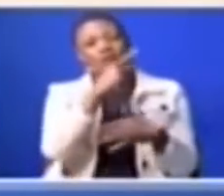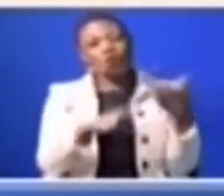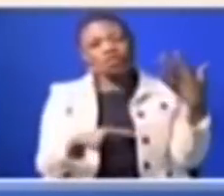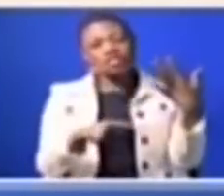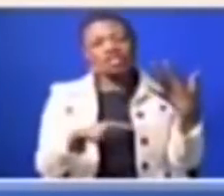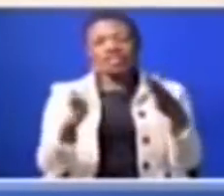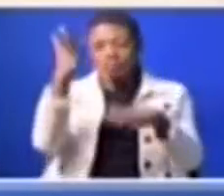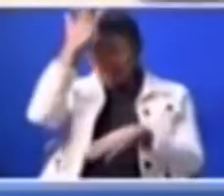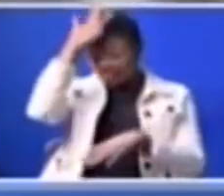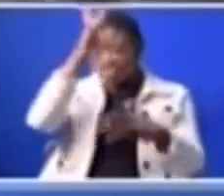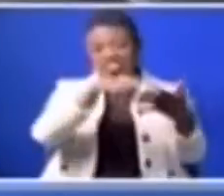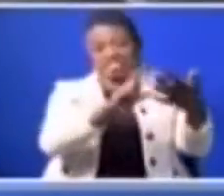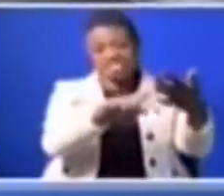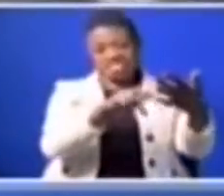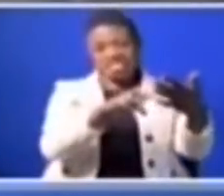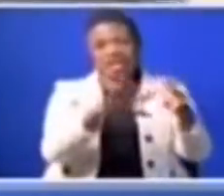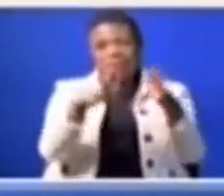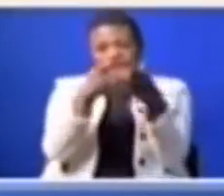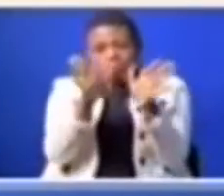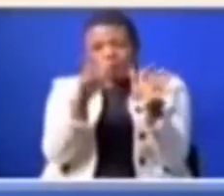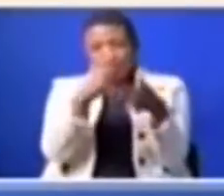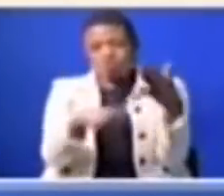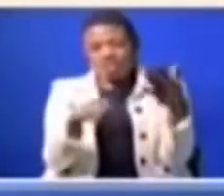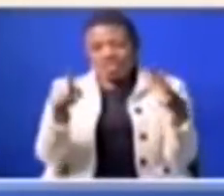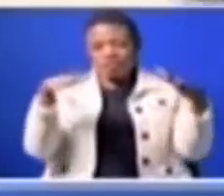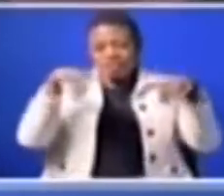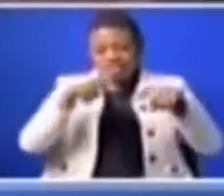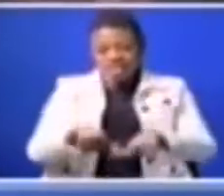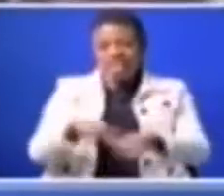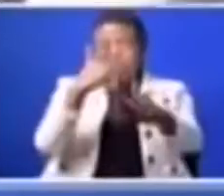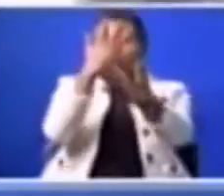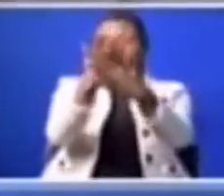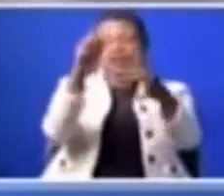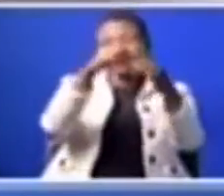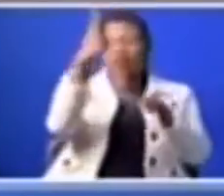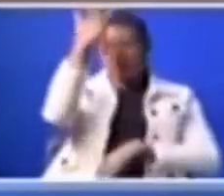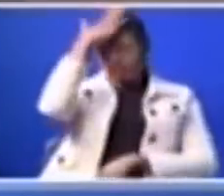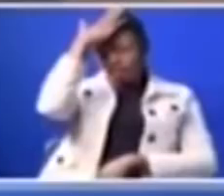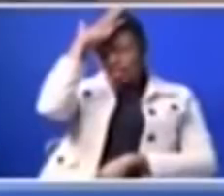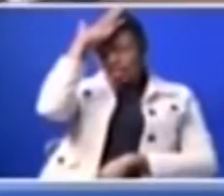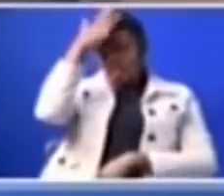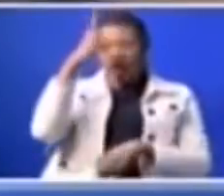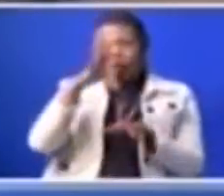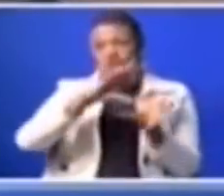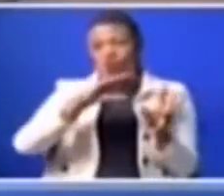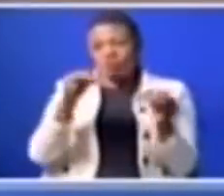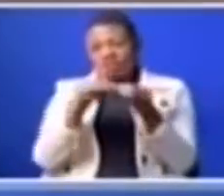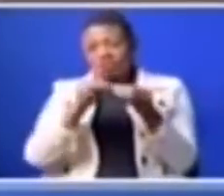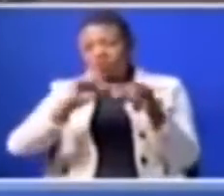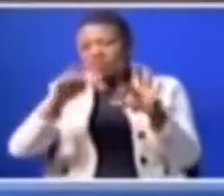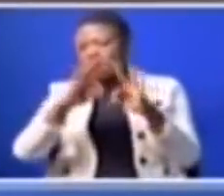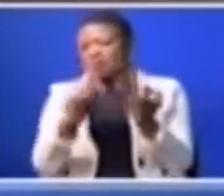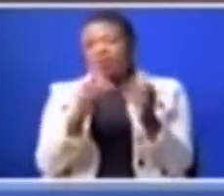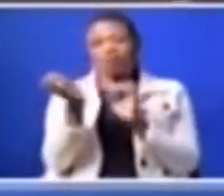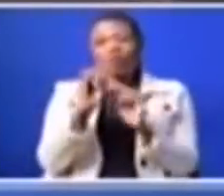nasomewa siku ya Jumatatu, lakini ni wazi kwamba watabakia kule kizimbani hadi siku ya Jumatatu wataweza kuondoka wala kutangamana na jamaa. Kwa